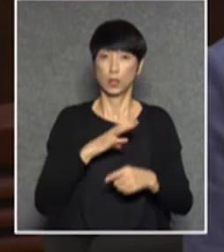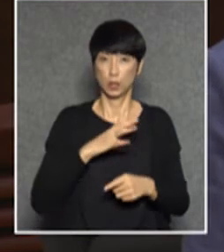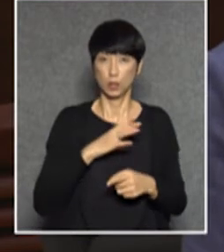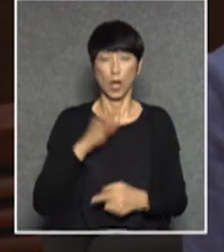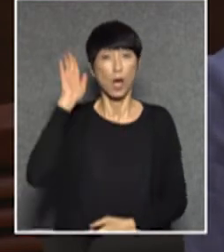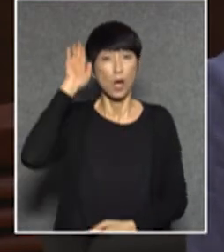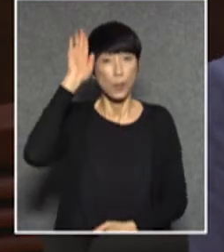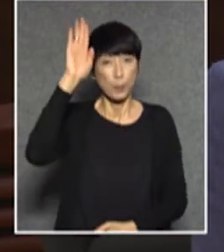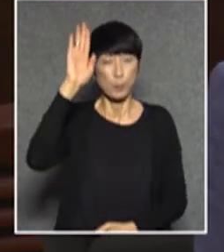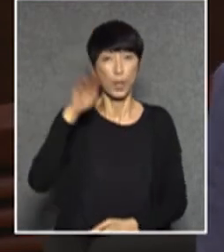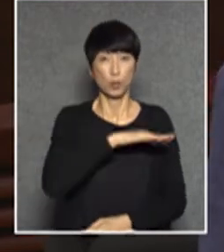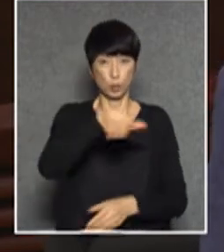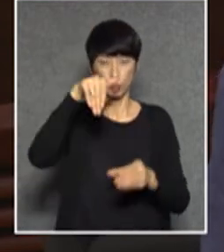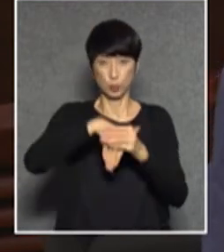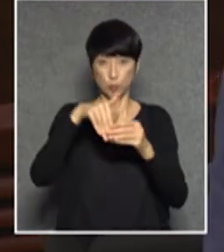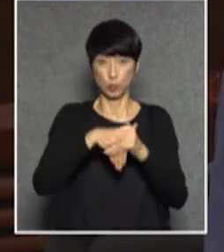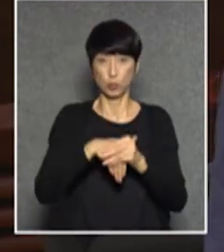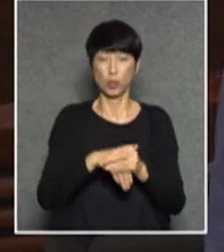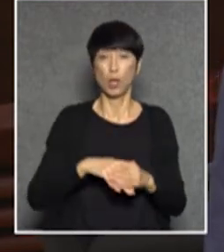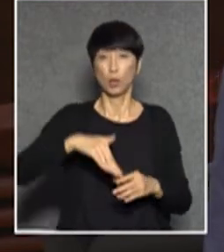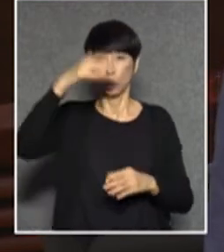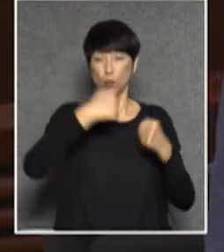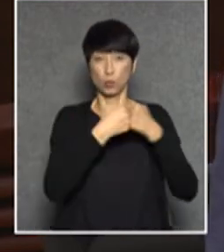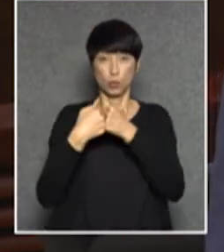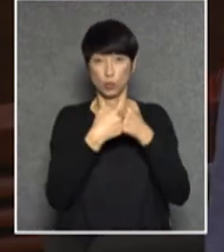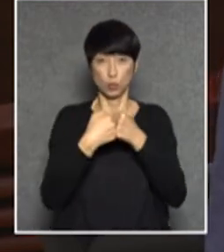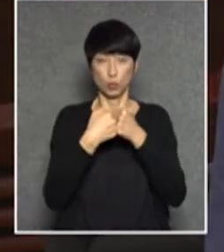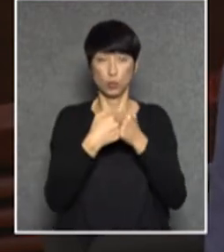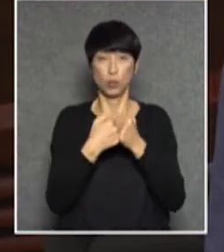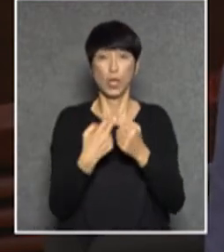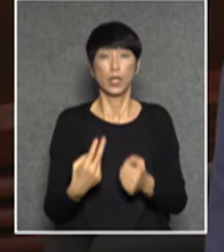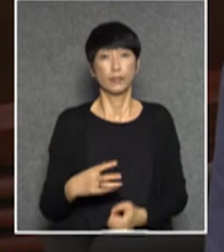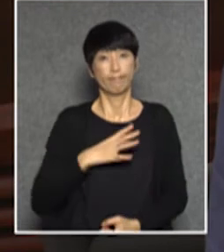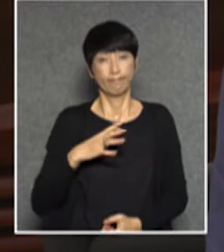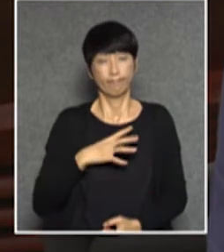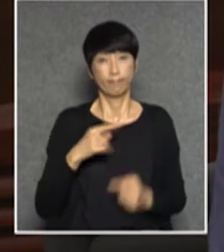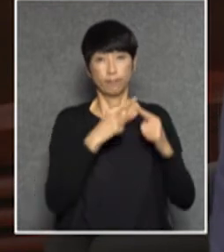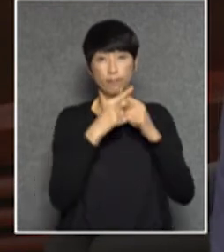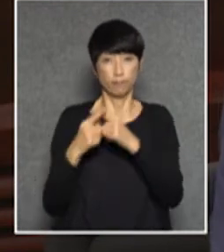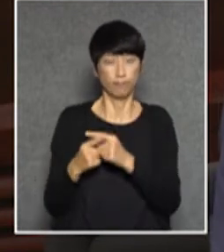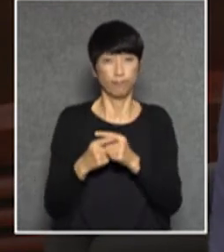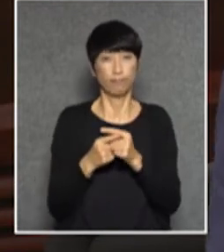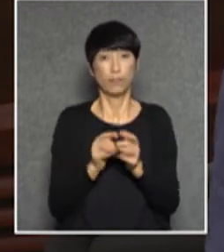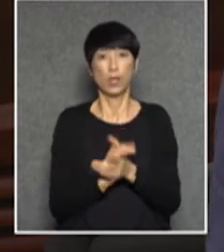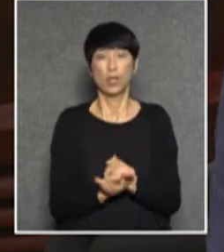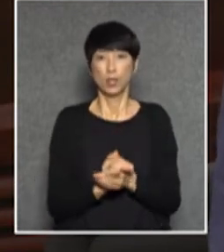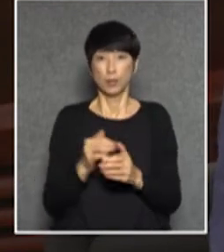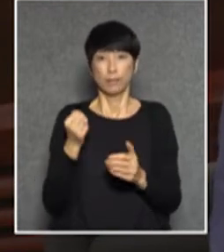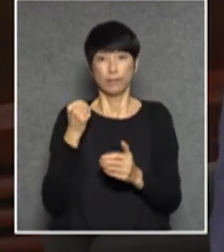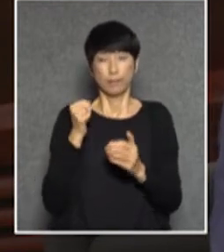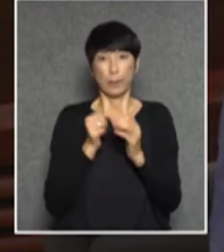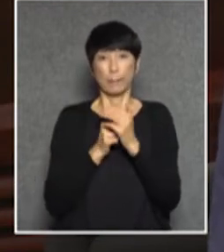望將普選階段的高度競爭氛圍以及市民的積極投入提早在提名階段出